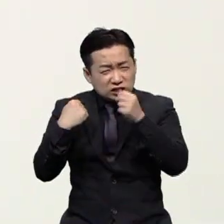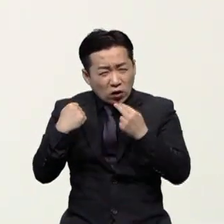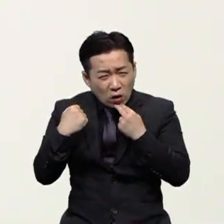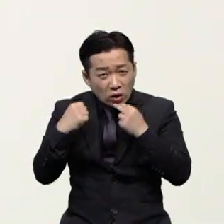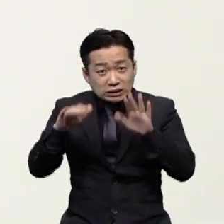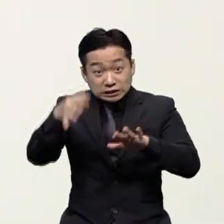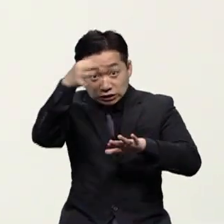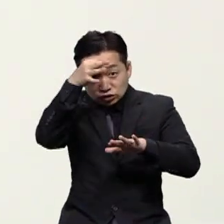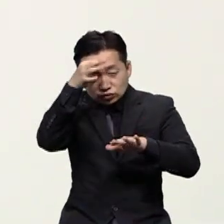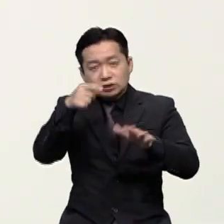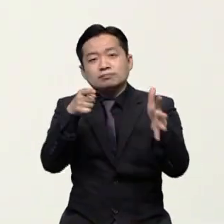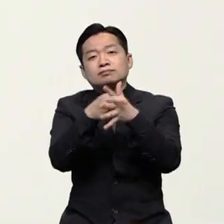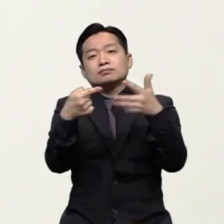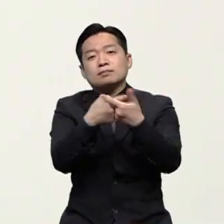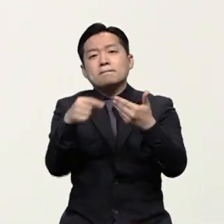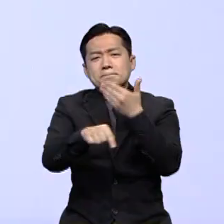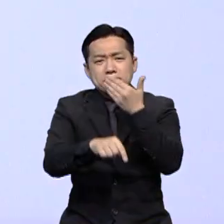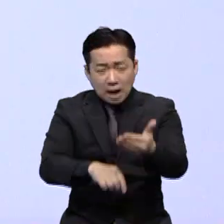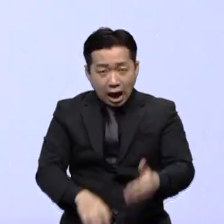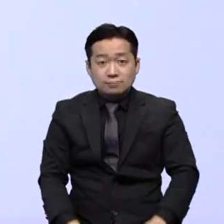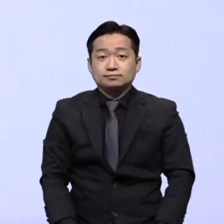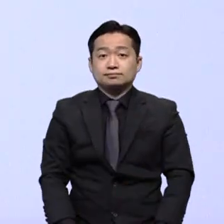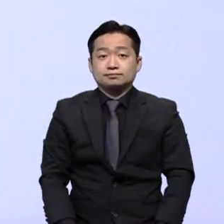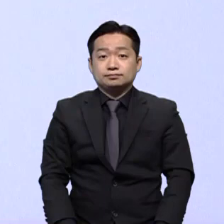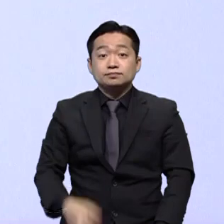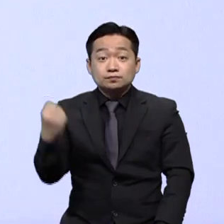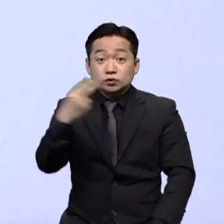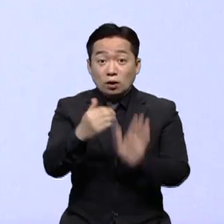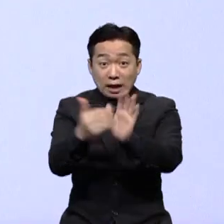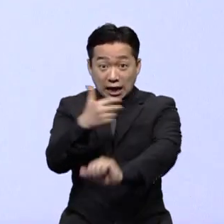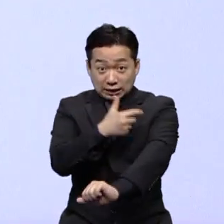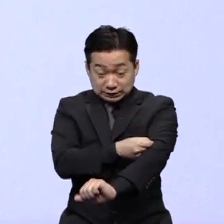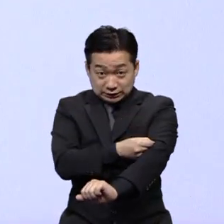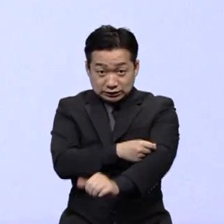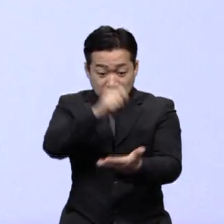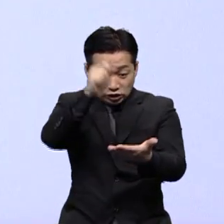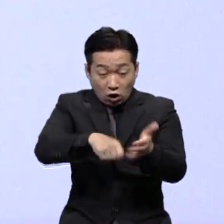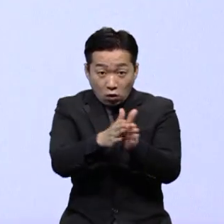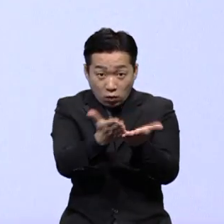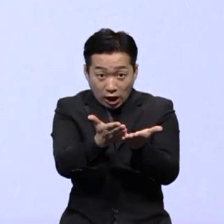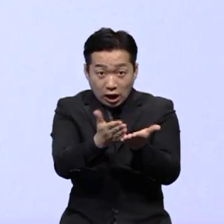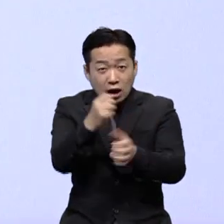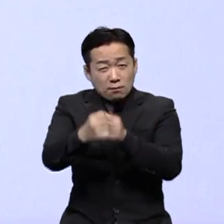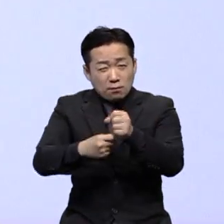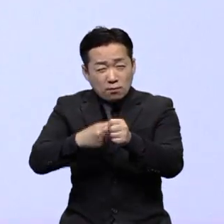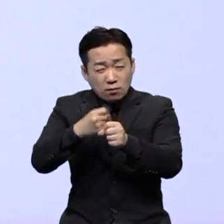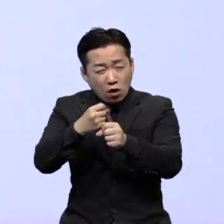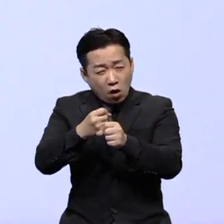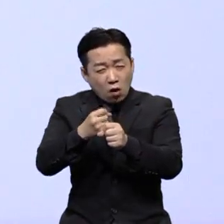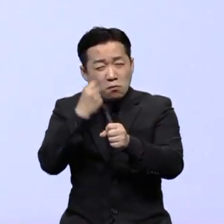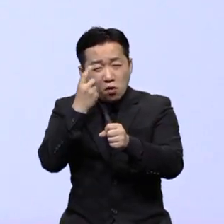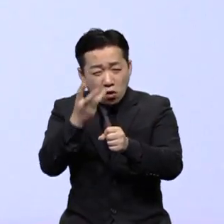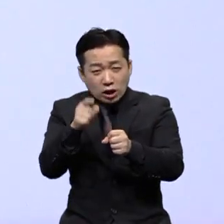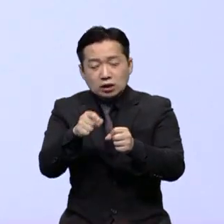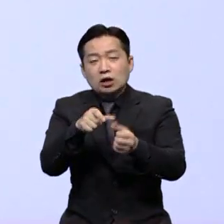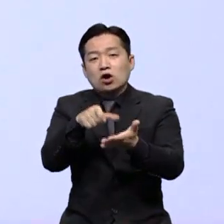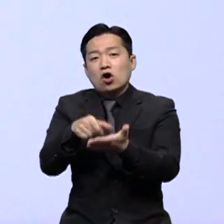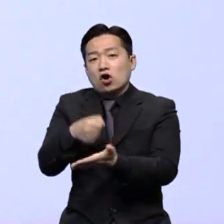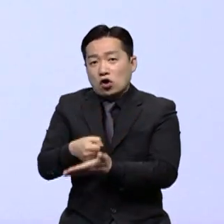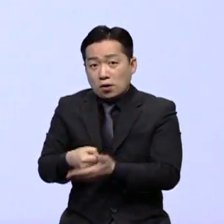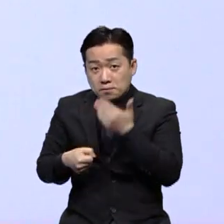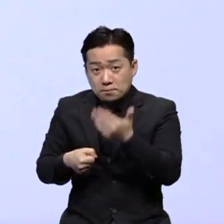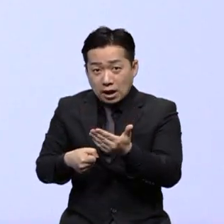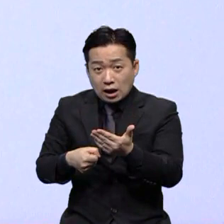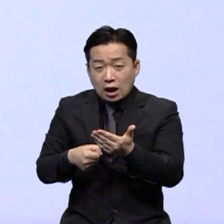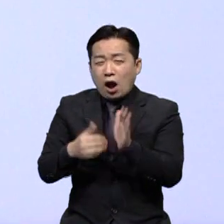수 있다고 분석했습니다. 심지어 백신 여권의 유효기간도 파악 가능할 걸로 보입니다. 바이러스를 아예